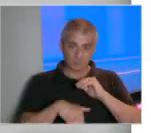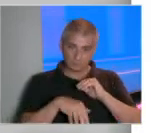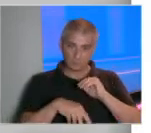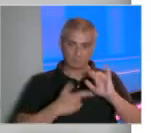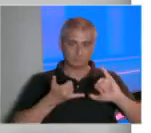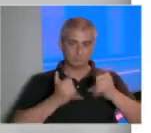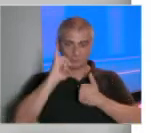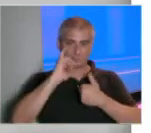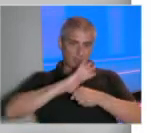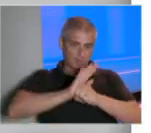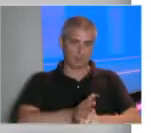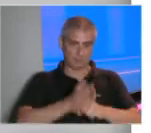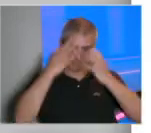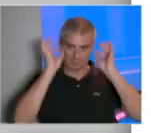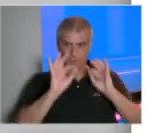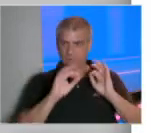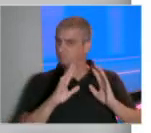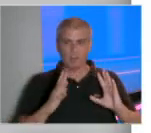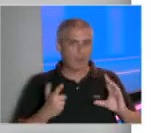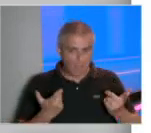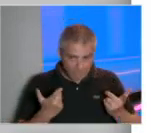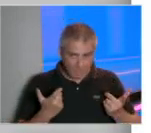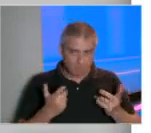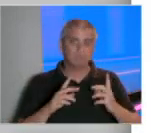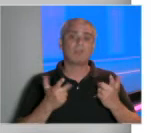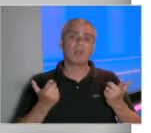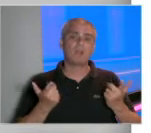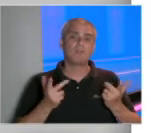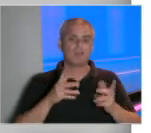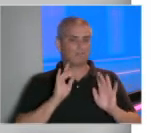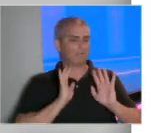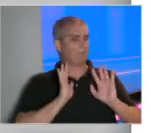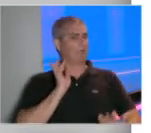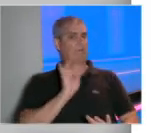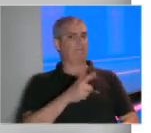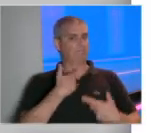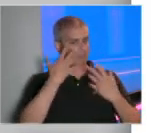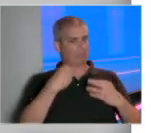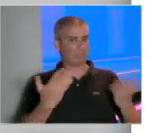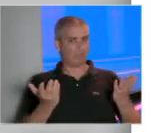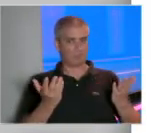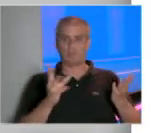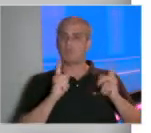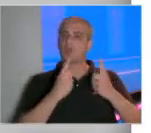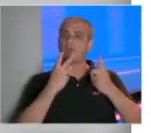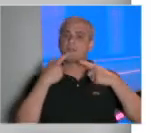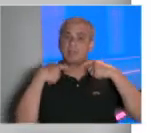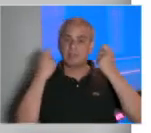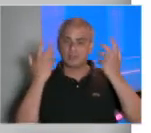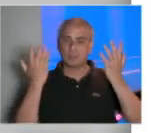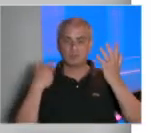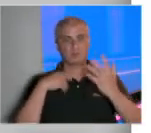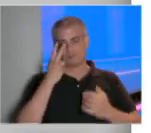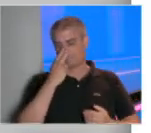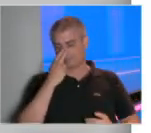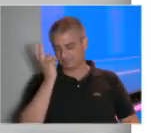בעיטה ורמיסה, כך כותב ארז. וזאת מדוע? מדוע כה כפיות טובה? אז מה קורה עם מערכת החינוך? אנחנו